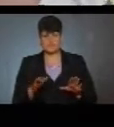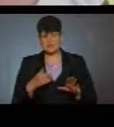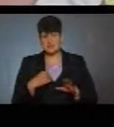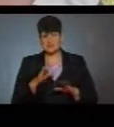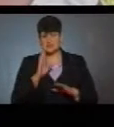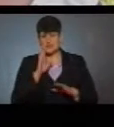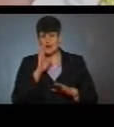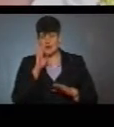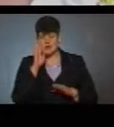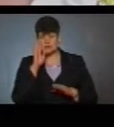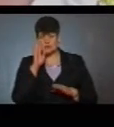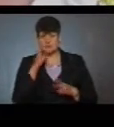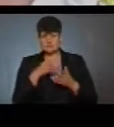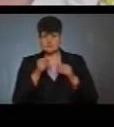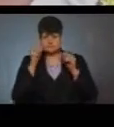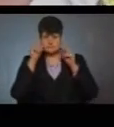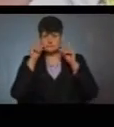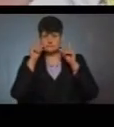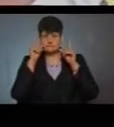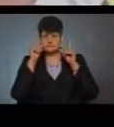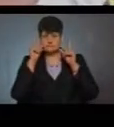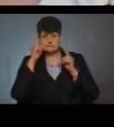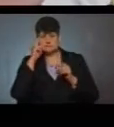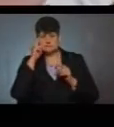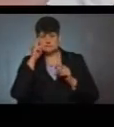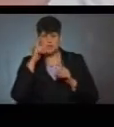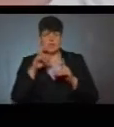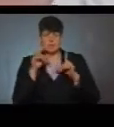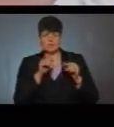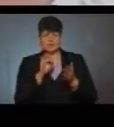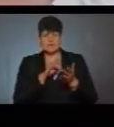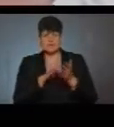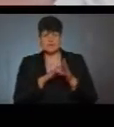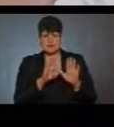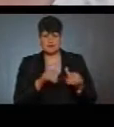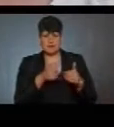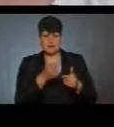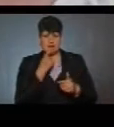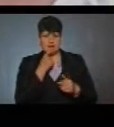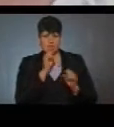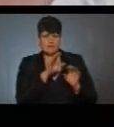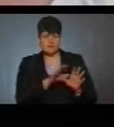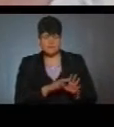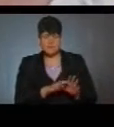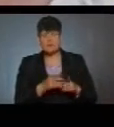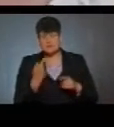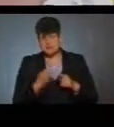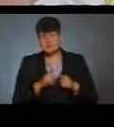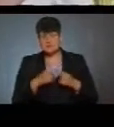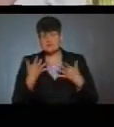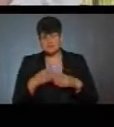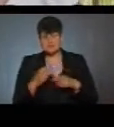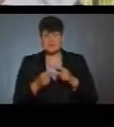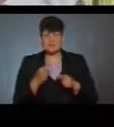зранку на своє день народження проснулася з тим, що я їду в центр переливання крові. І для мене вже стало традицією, що я